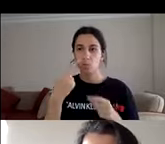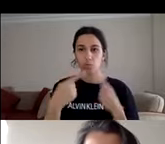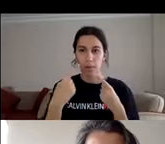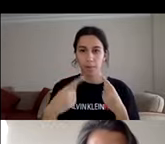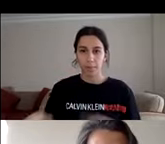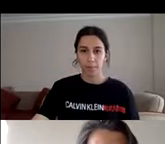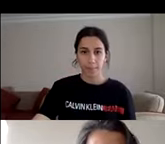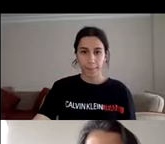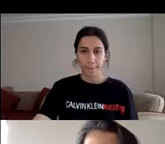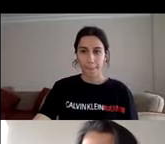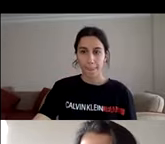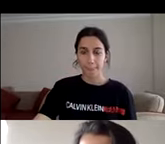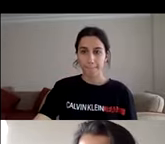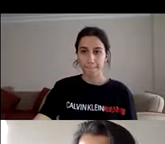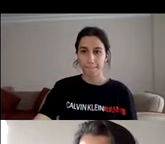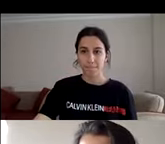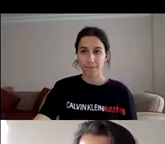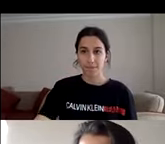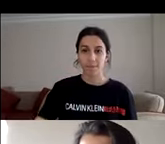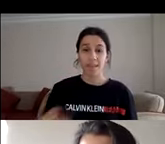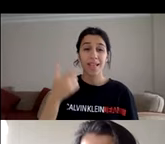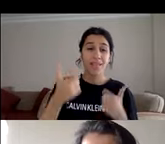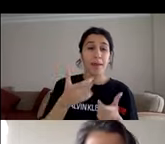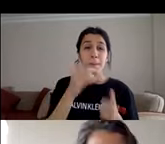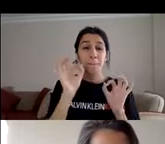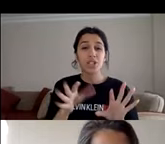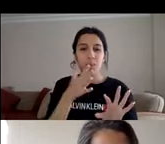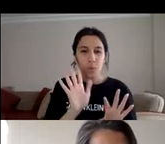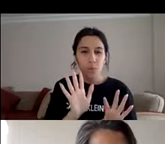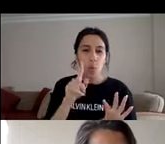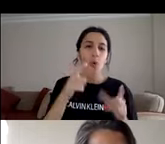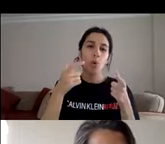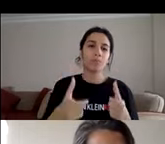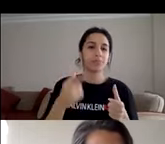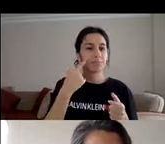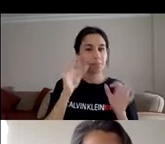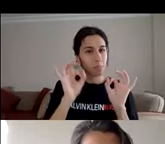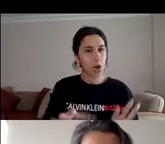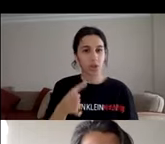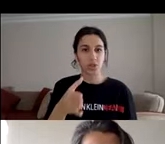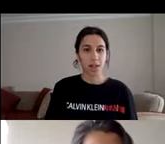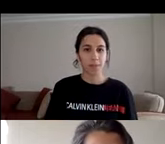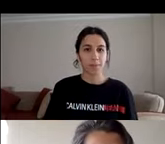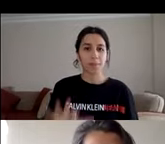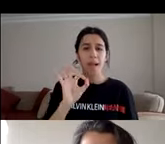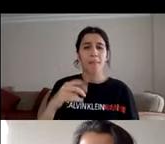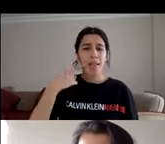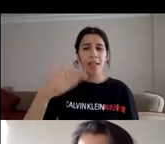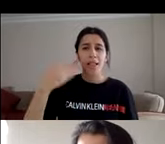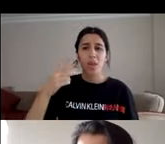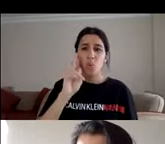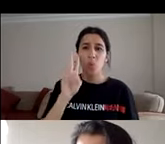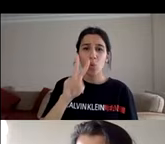olabiliyor bu. Çoğu zaman nereden başlayacağını bilemiyor arkadaşlar erişilebilir hale getirme konusunda. Çok sık gördüğümüz problemlerden